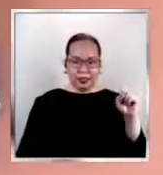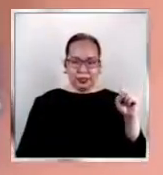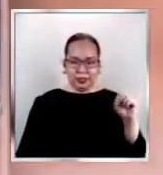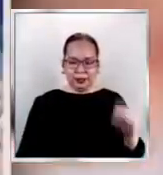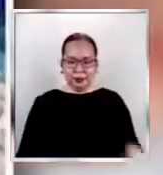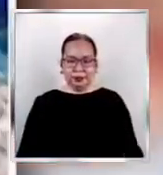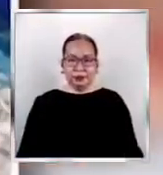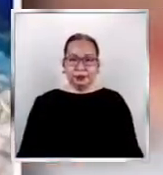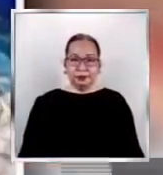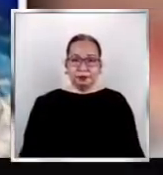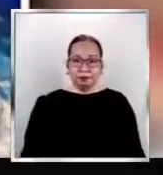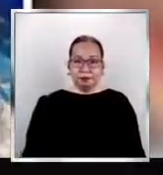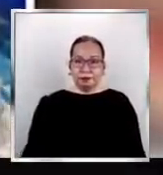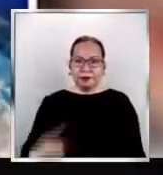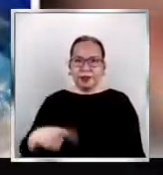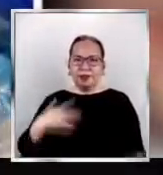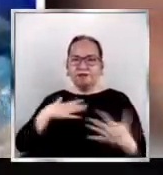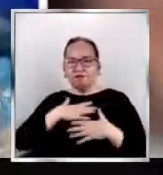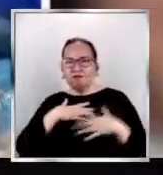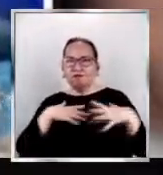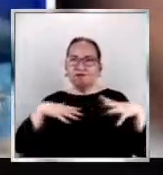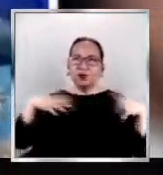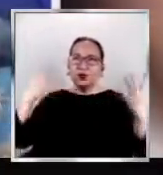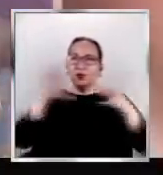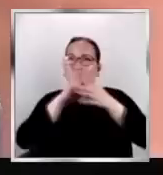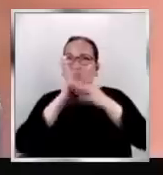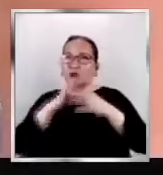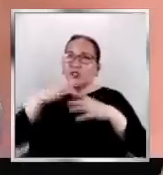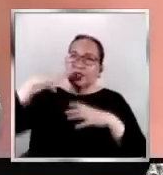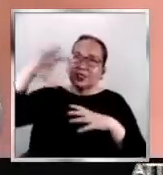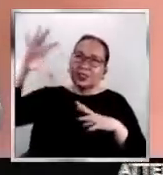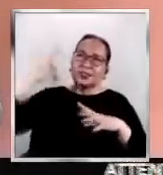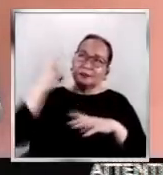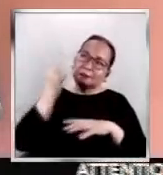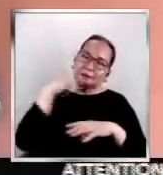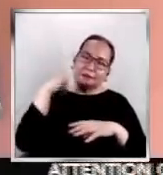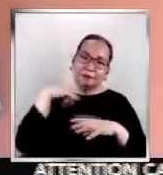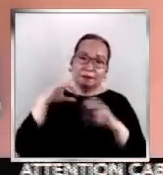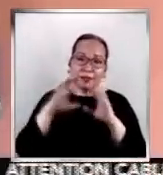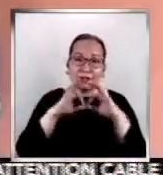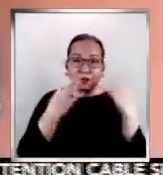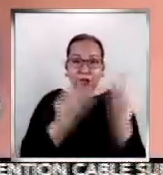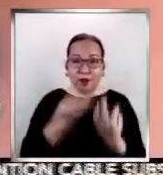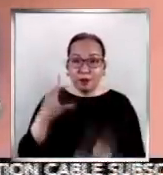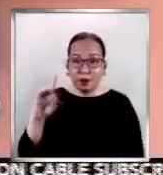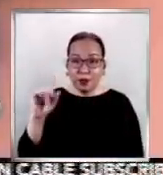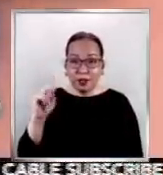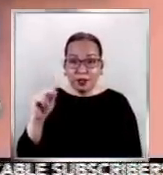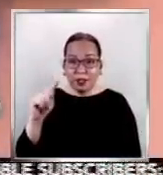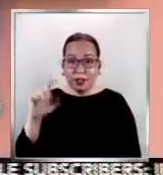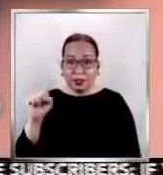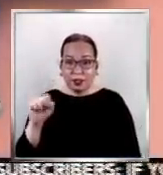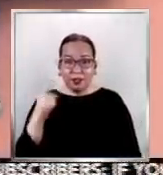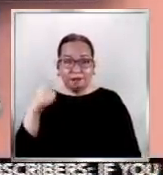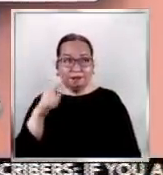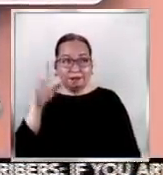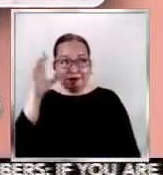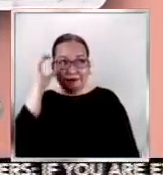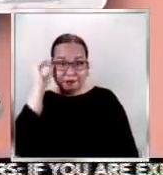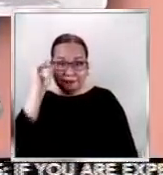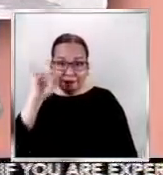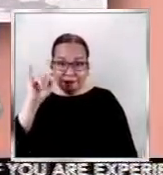Fun in the sun ang bonding ng Dantes family in the past days. Si Dingdong, enjoy na enjoy sa paghabol, pagkarga